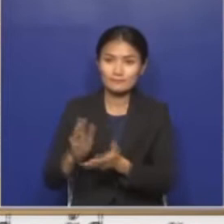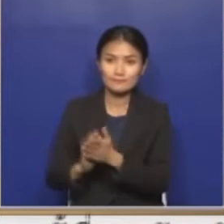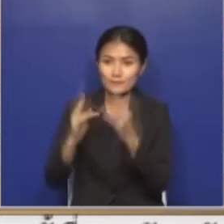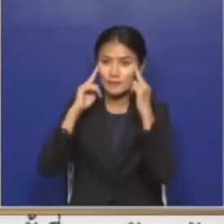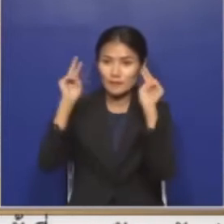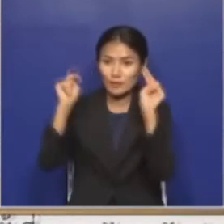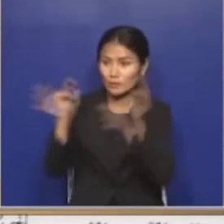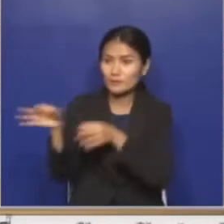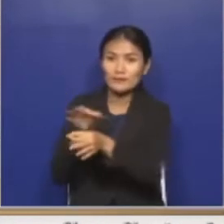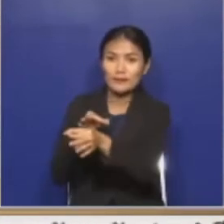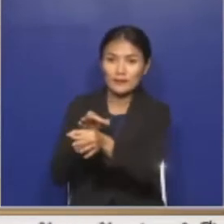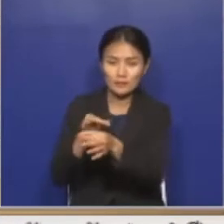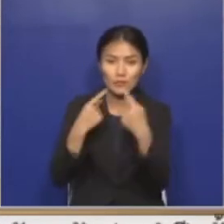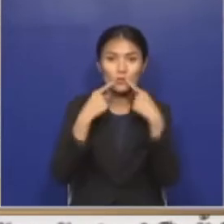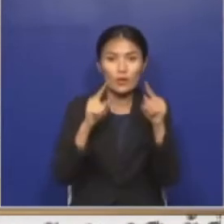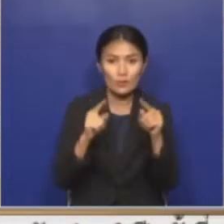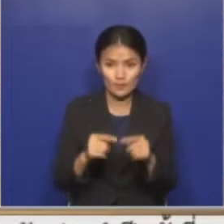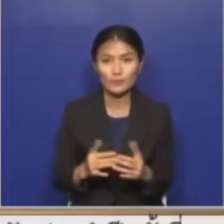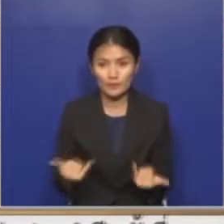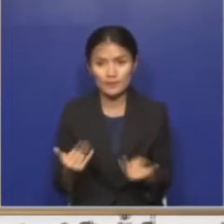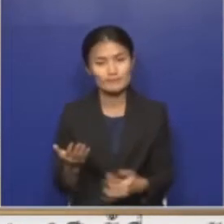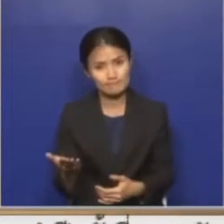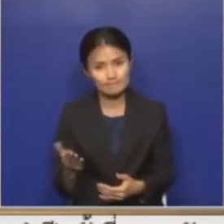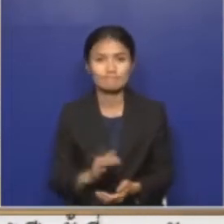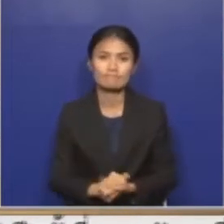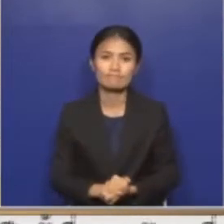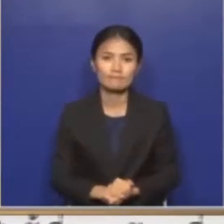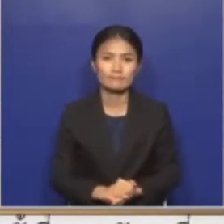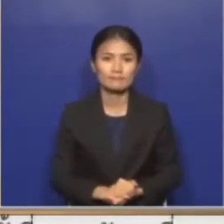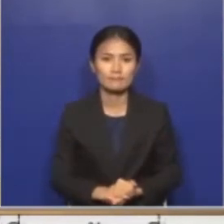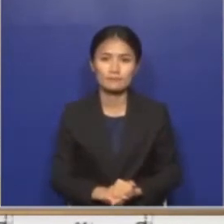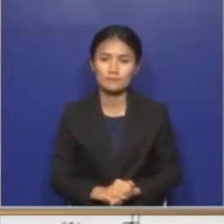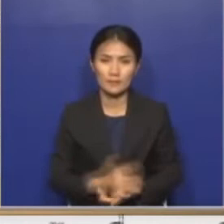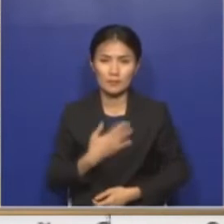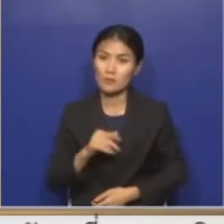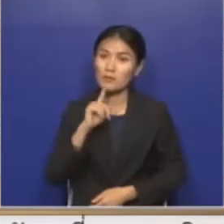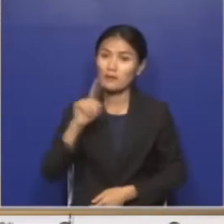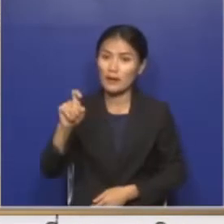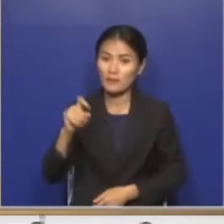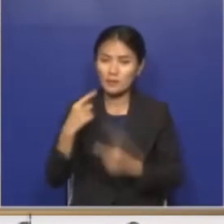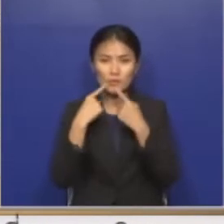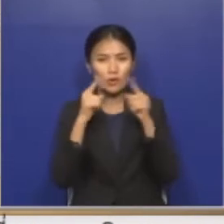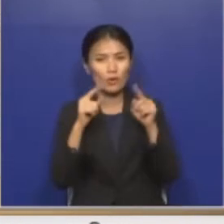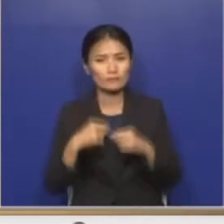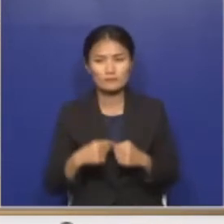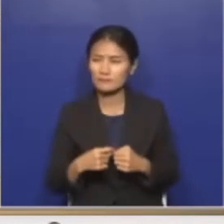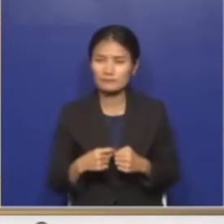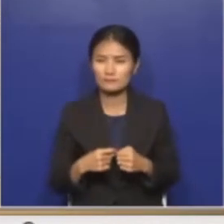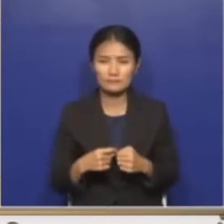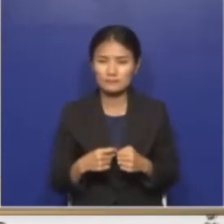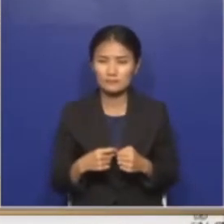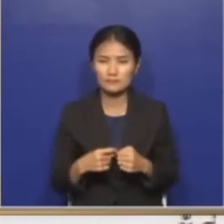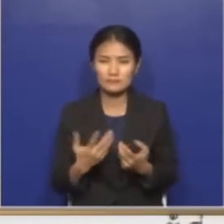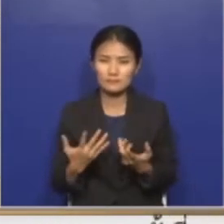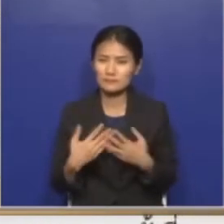ท่านนายกตีมาตอบเนี่ยนะครับผมว่าเหมือนถามไปแล้วเนี่ยประธานนะไม่ได้คำตอบเลยครับเกี่ยวกับเงิน